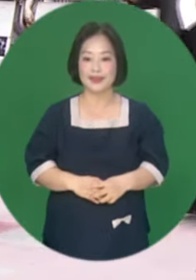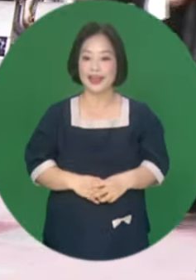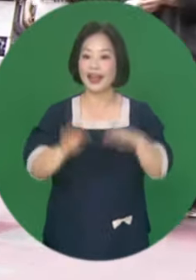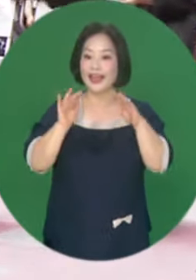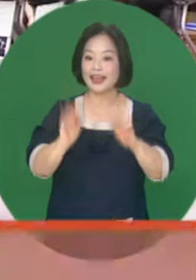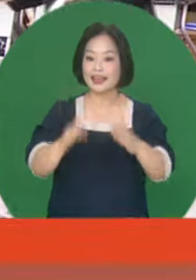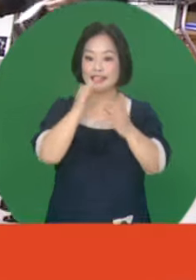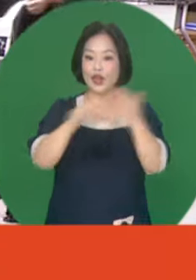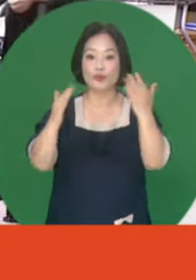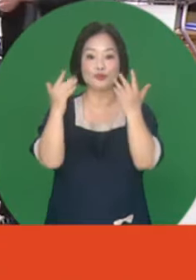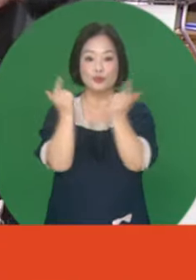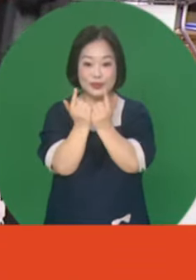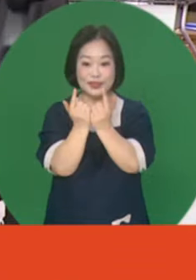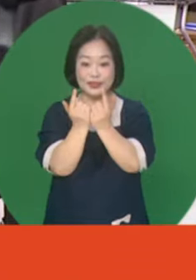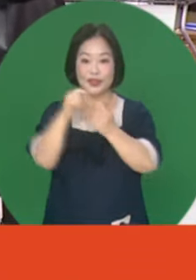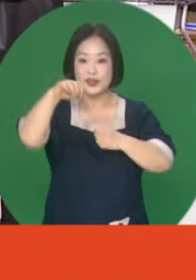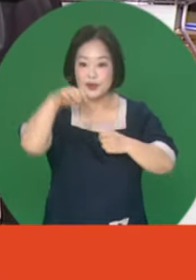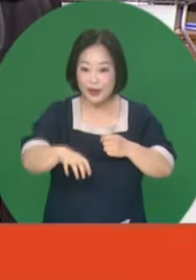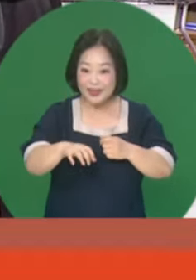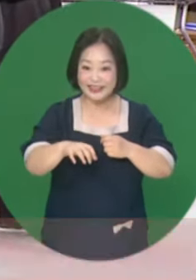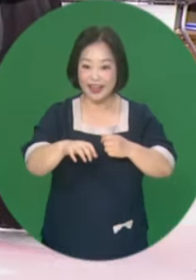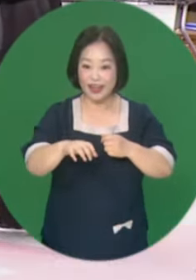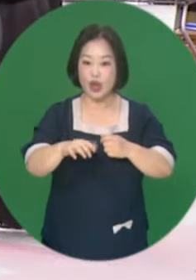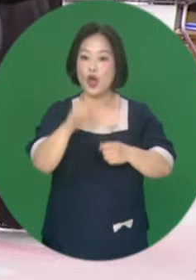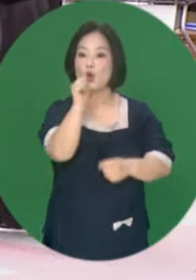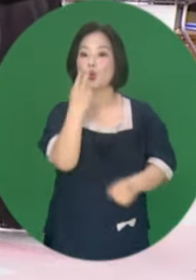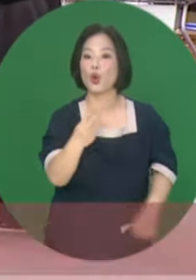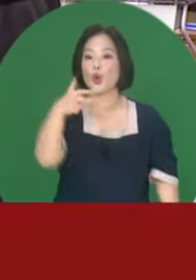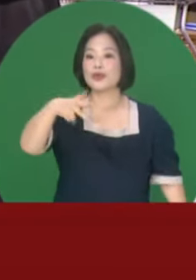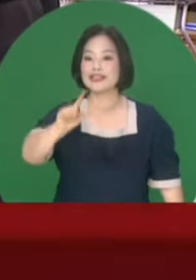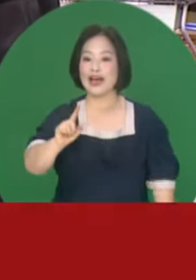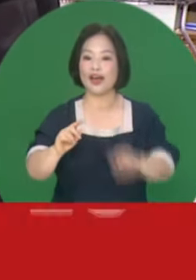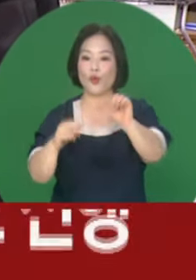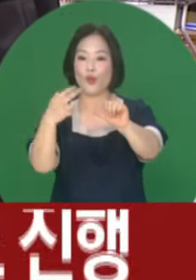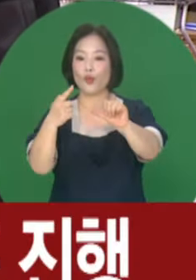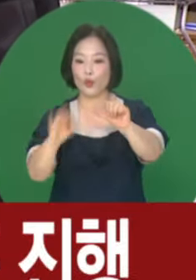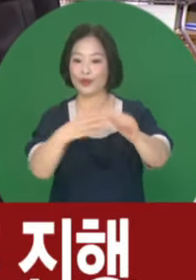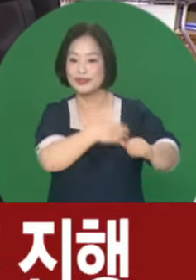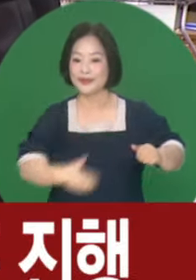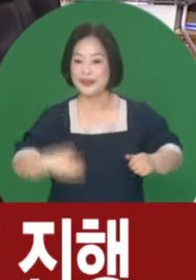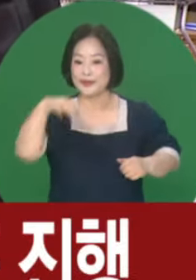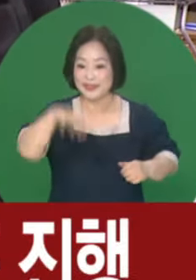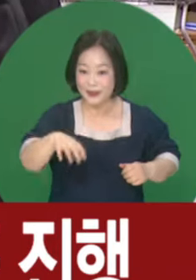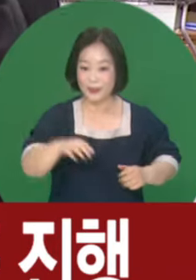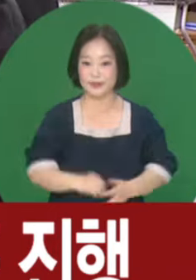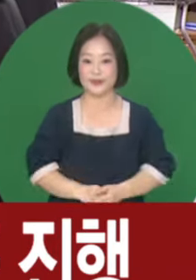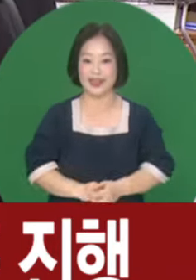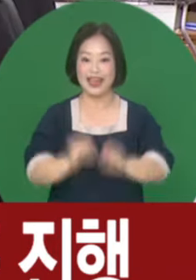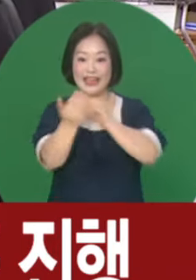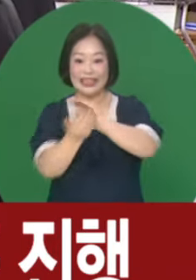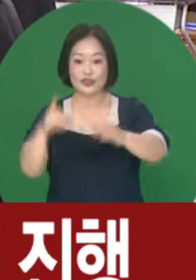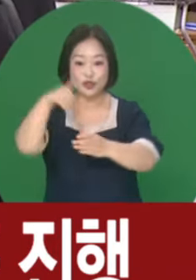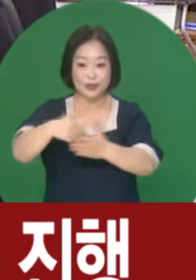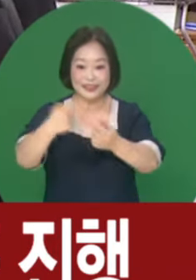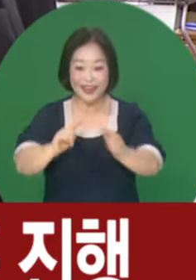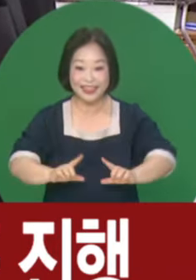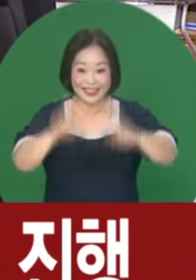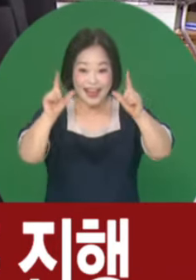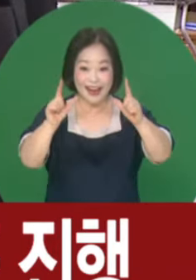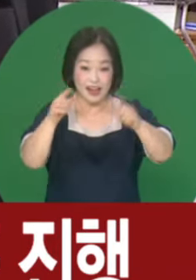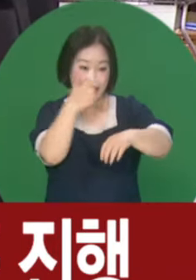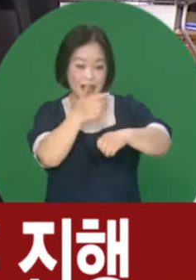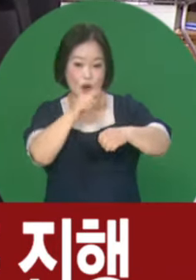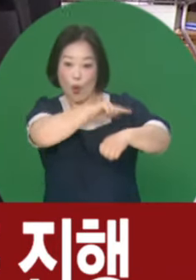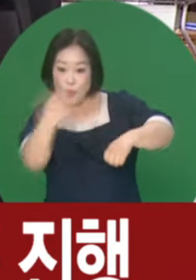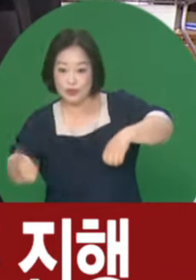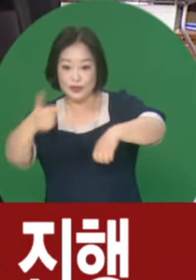네, 전북 특별자치도청에 마련된 효자 5동 사전투표소에 나와 있습니다. 사전투표 첫날 종료시간이